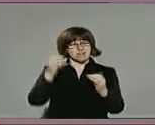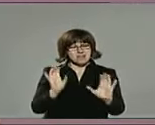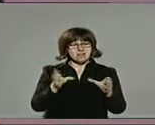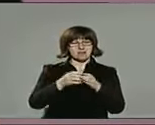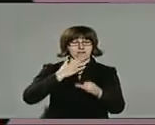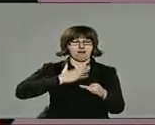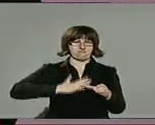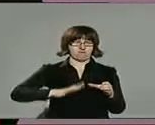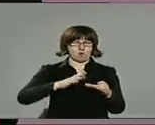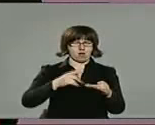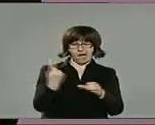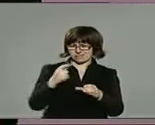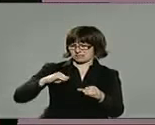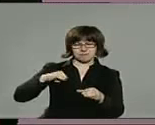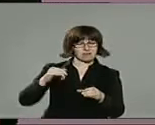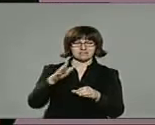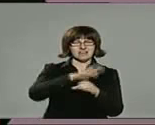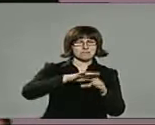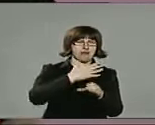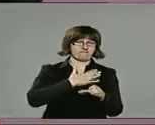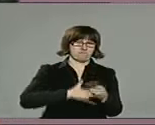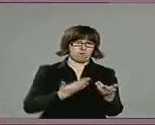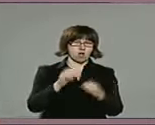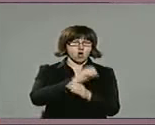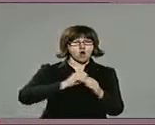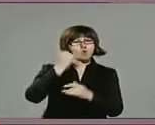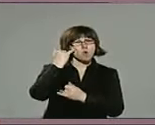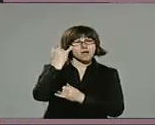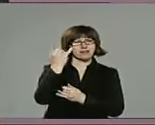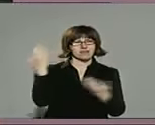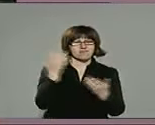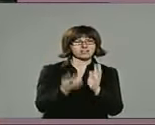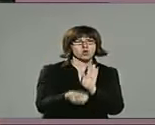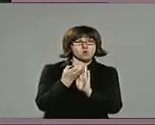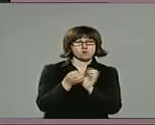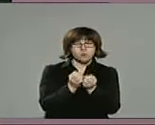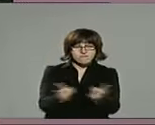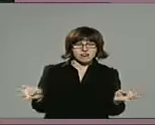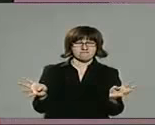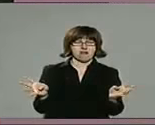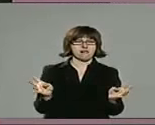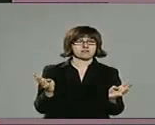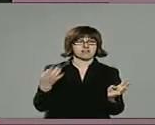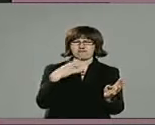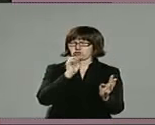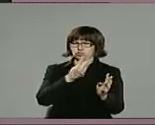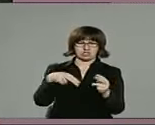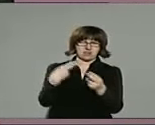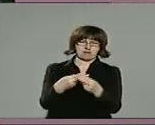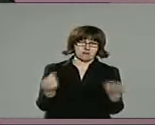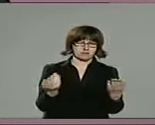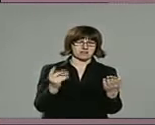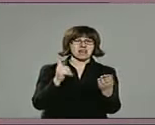Gemeinwohl über das Einzelinteresse. Die europäische Idee stellt die kulturelle Vielfalt über den Zwang zur Anpassung,